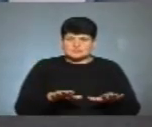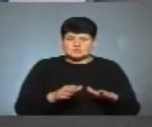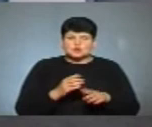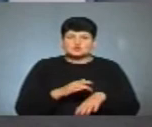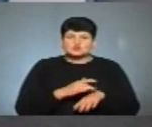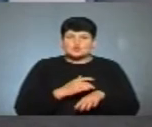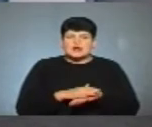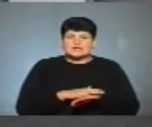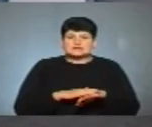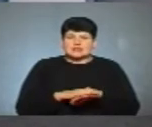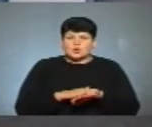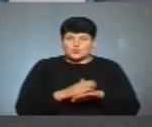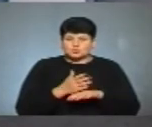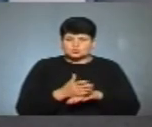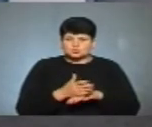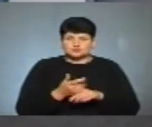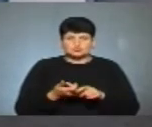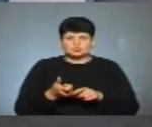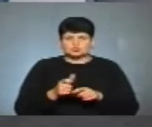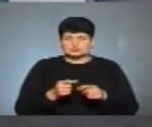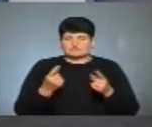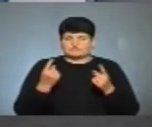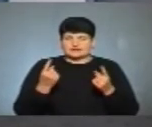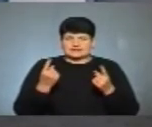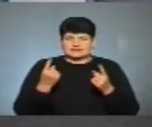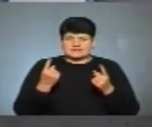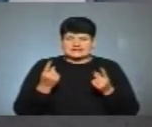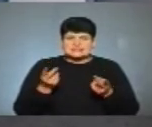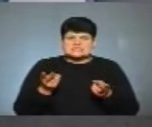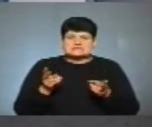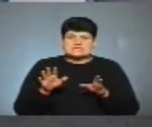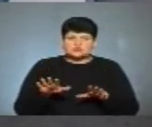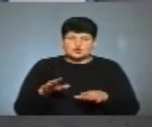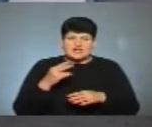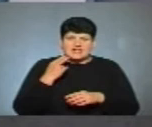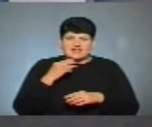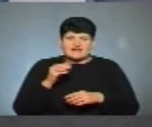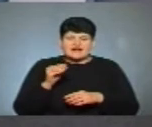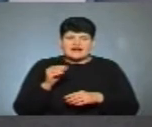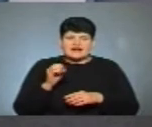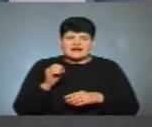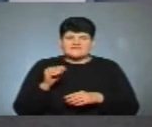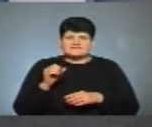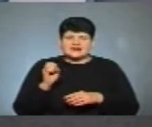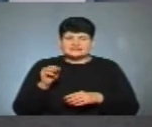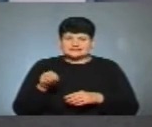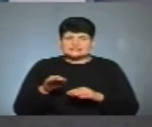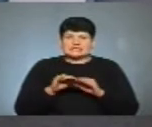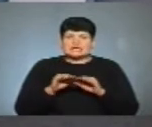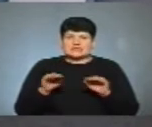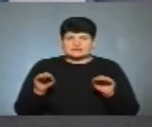«Слуга народу». Відповідно, досить великий такий залишковий ефект на